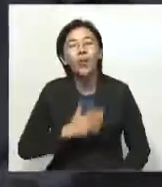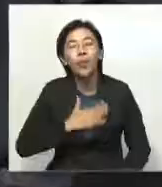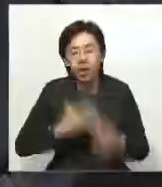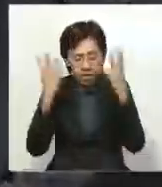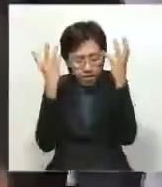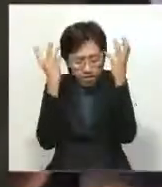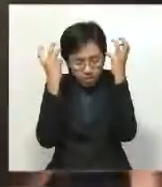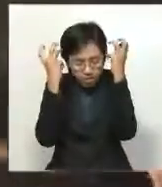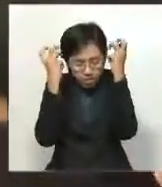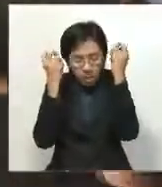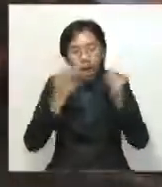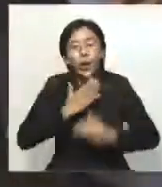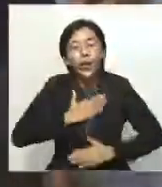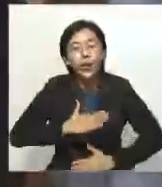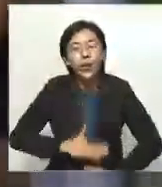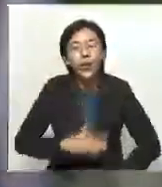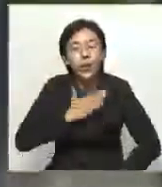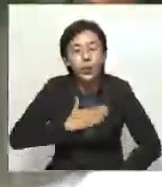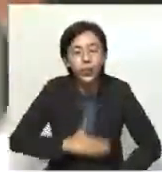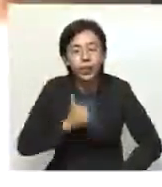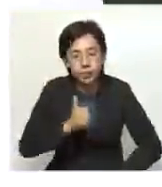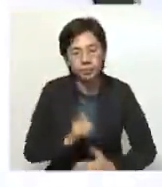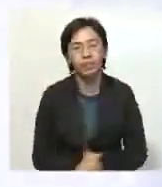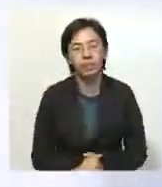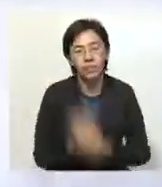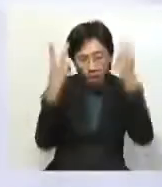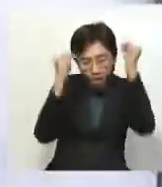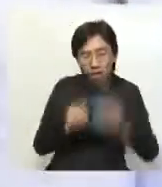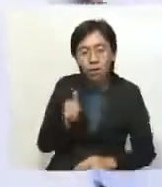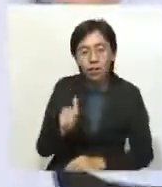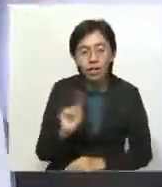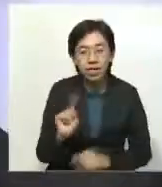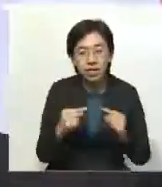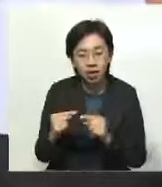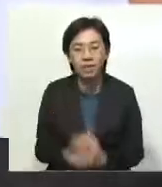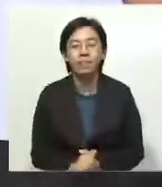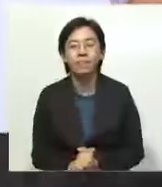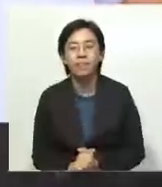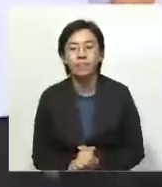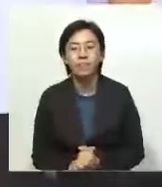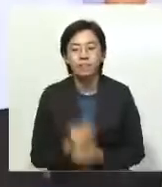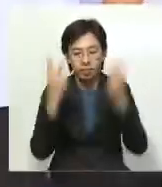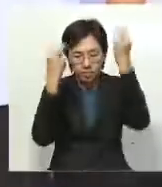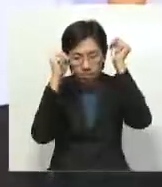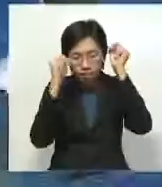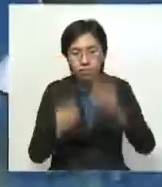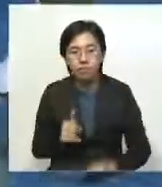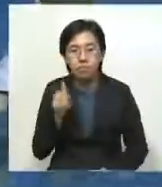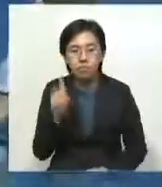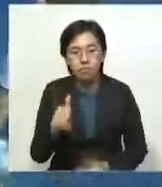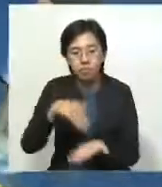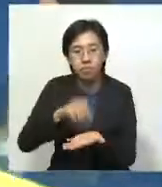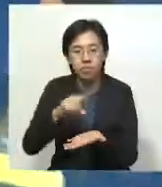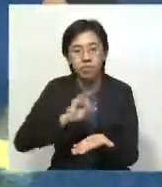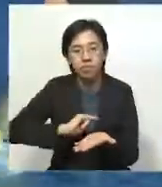ได้ค่ะนายกรัฐมนตรีได้เดินทางต่อไปยังศูนย์ฟื้นฟู ขออภัยค่ะนายกรัฐมนตรีได้เดินทางต่อไปยังศู